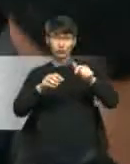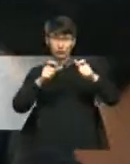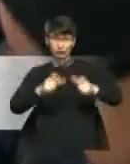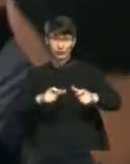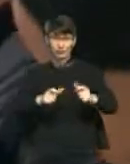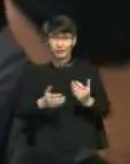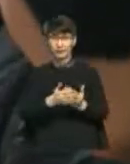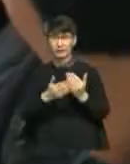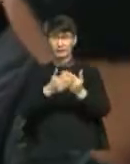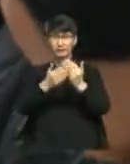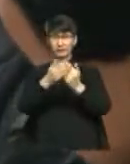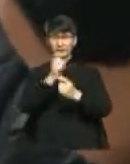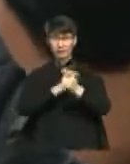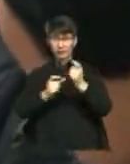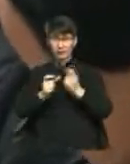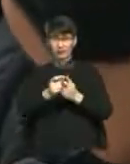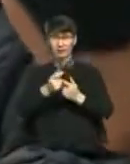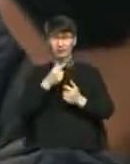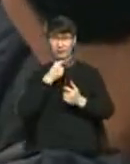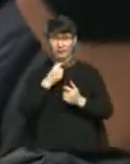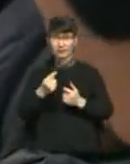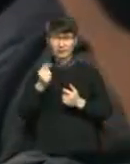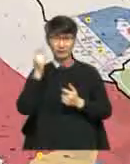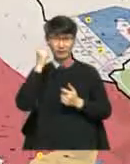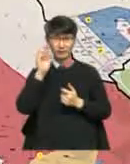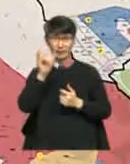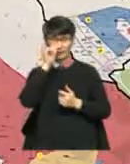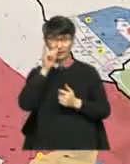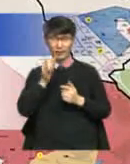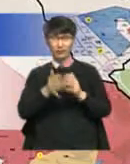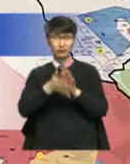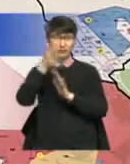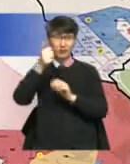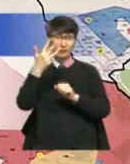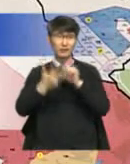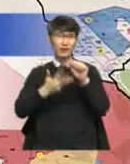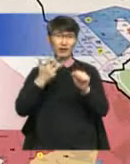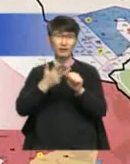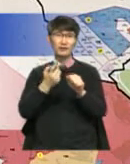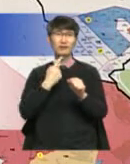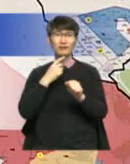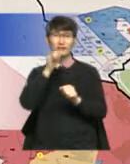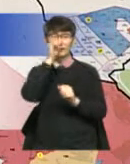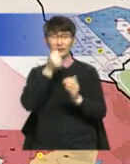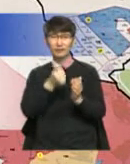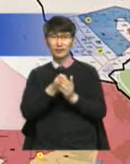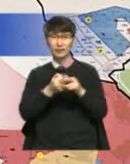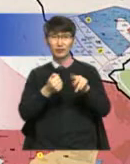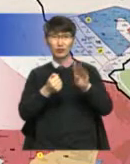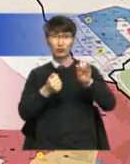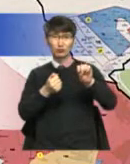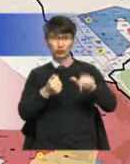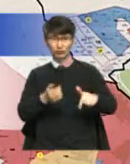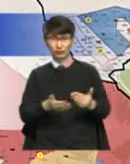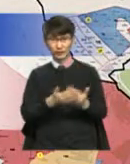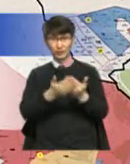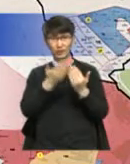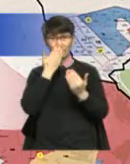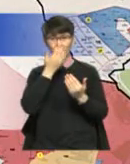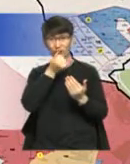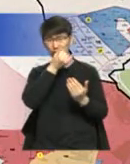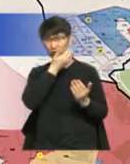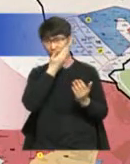발전 시키게 따는 포부를 밝혔습니다 특별히 구청장을 8년 지낸 제 입장에서는 성북 을 발전시킬 수 있는 중요한